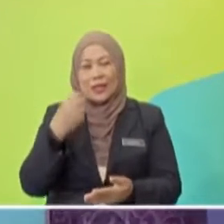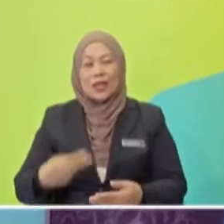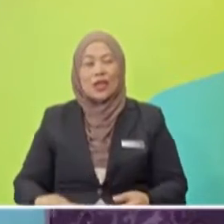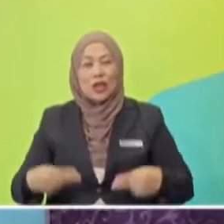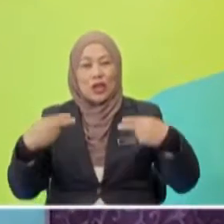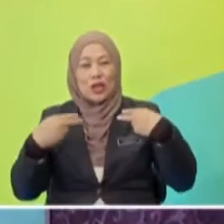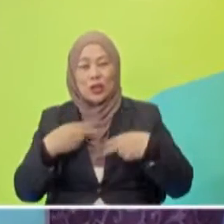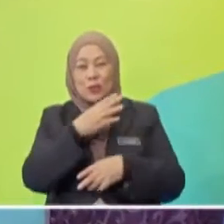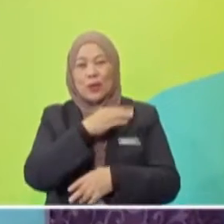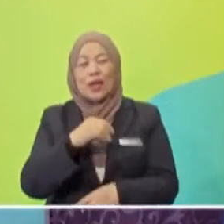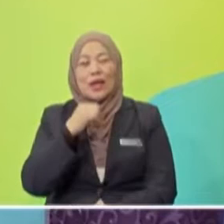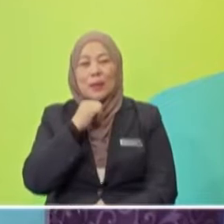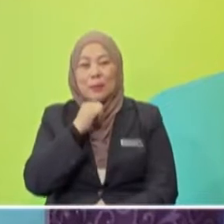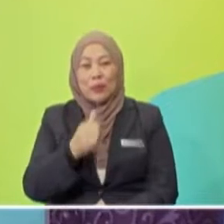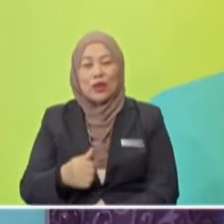hidup